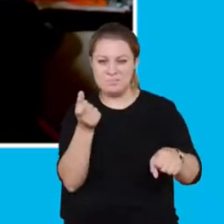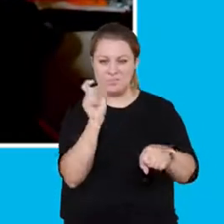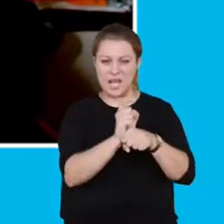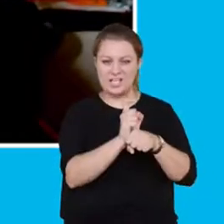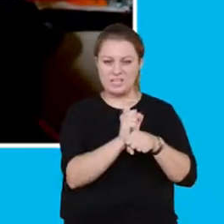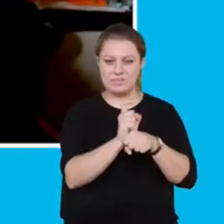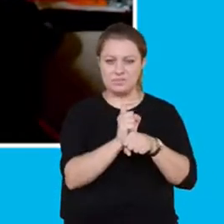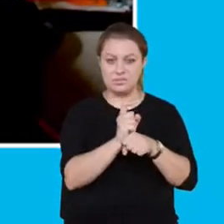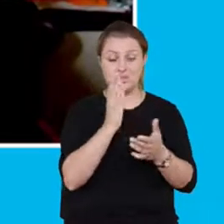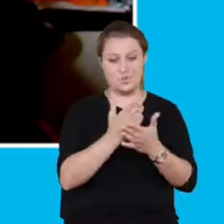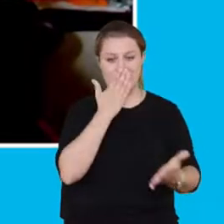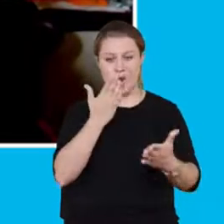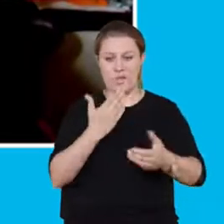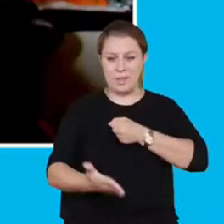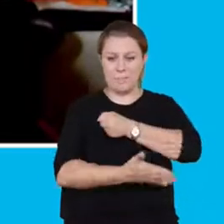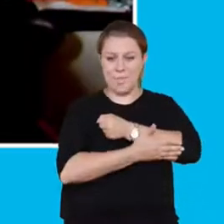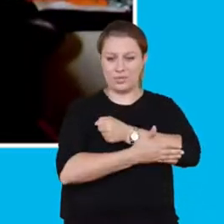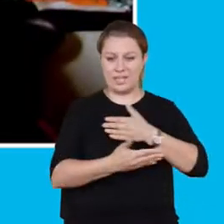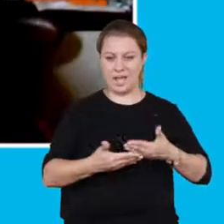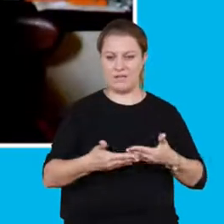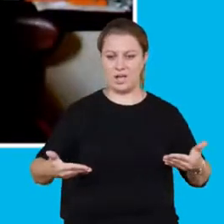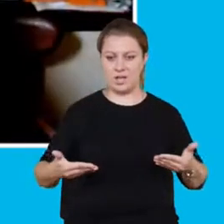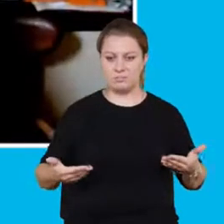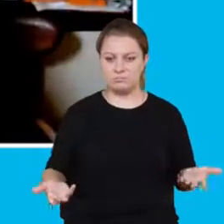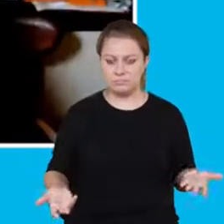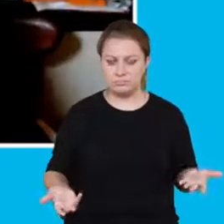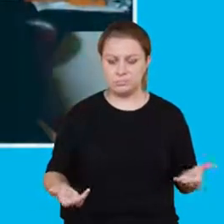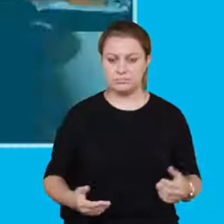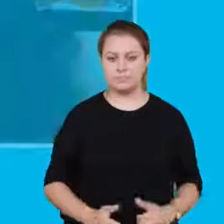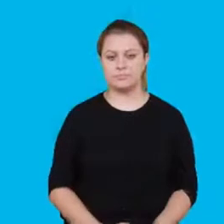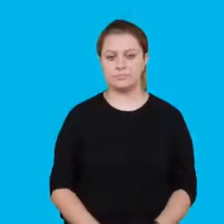tworzy glebę dla przewrotu majowego.